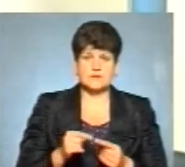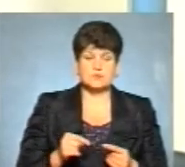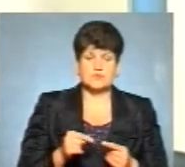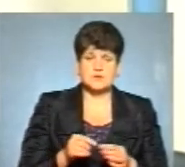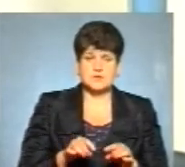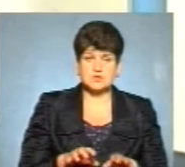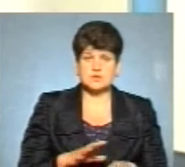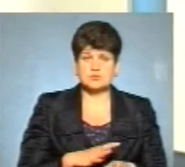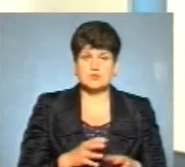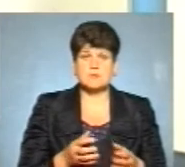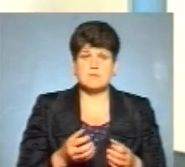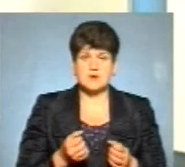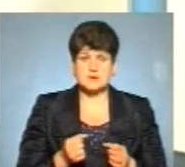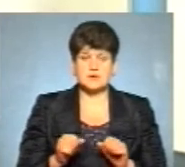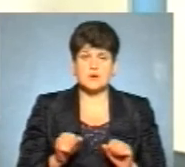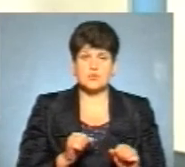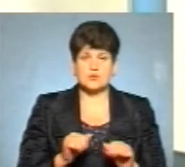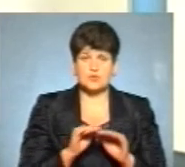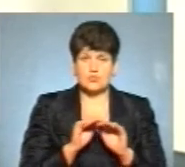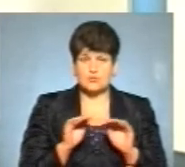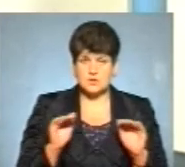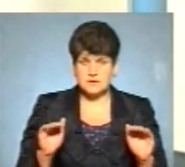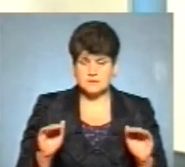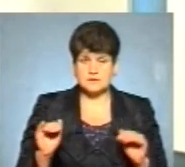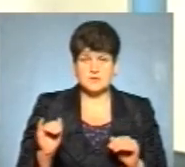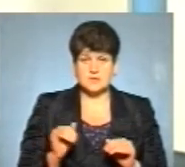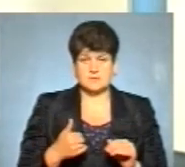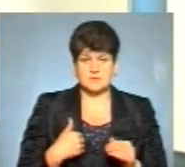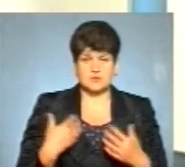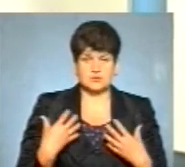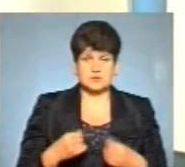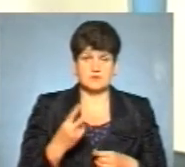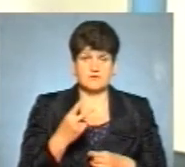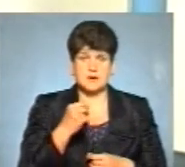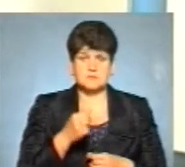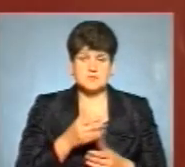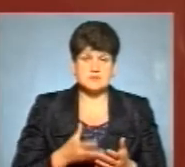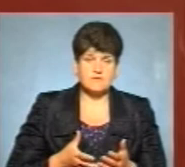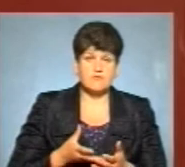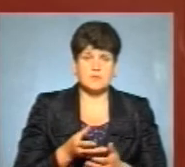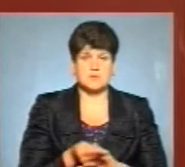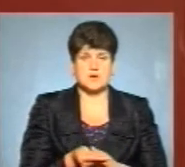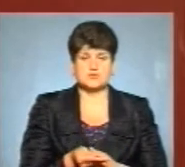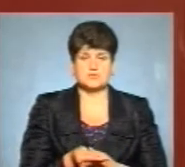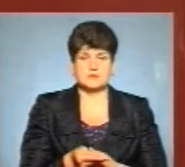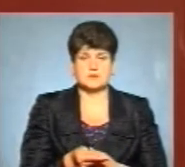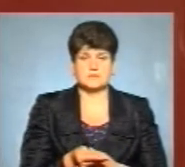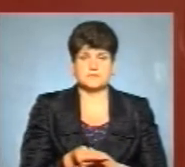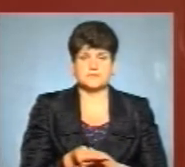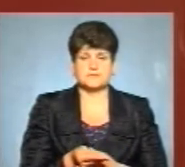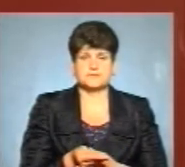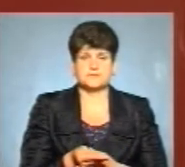були прийняті на урядовому рівні, і ми вже 2 місяці виплачували